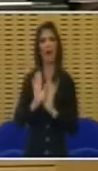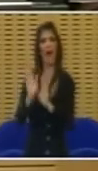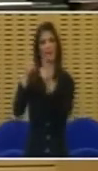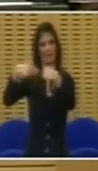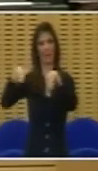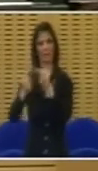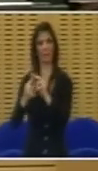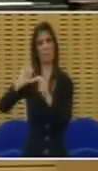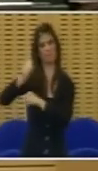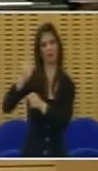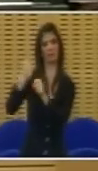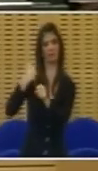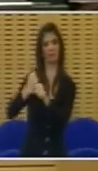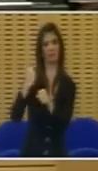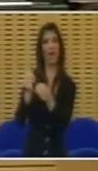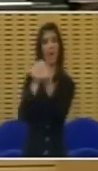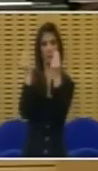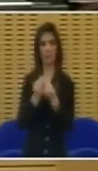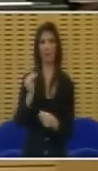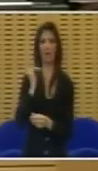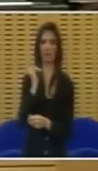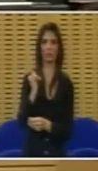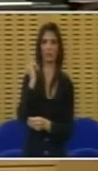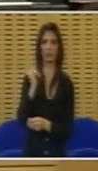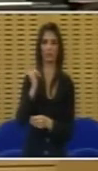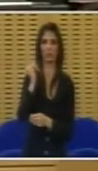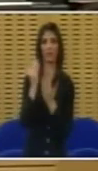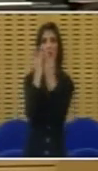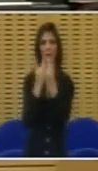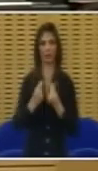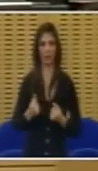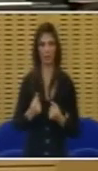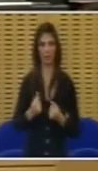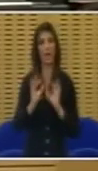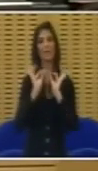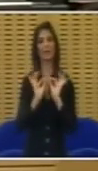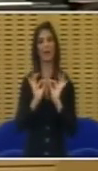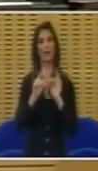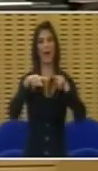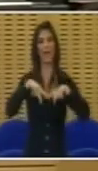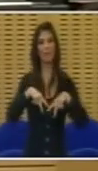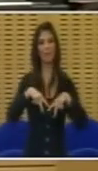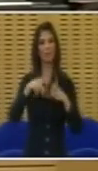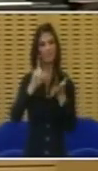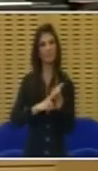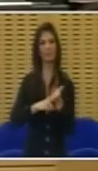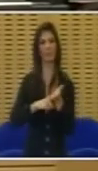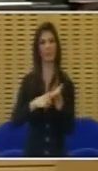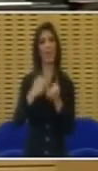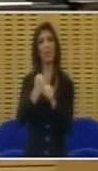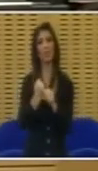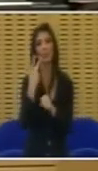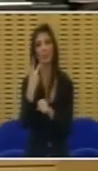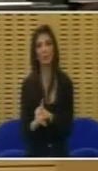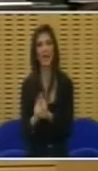μηνών. Να θυμίσω επίσης ότι ο Υπουργός, ενώ όφιλε καθηκόντος να ελέγξει την νομιμότητα του